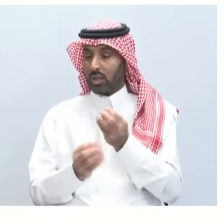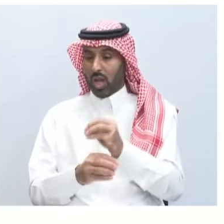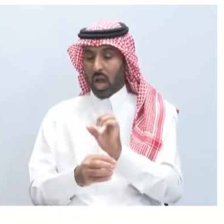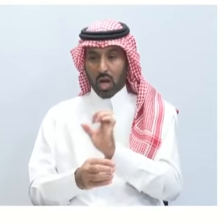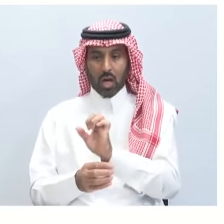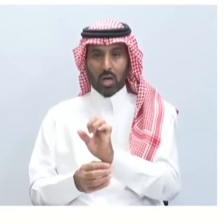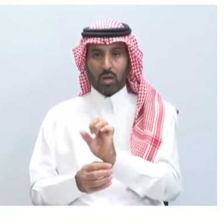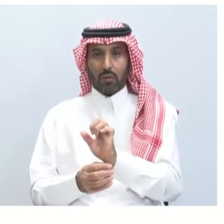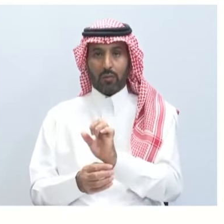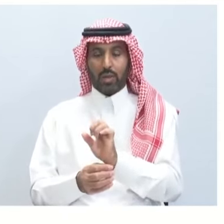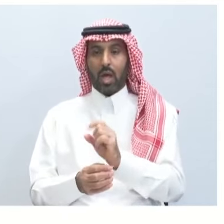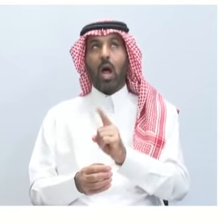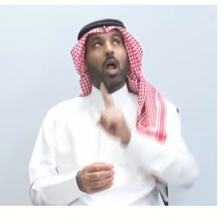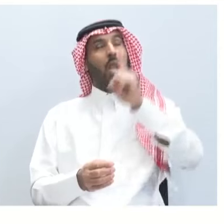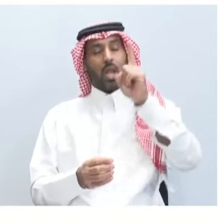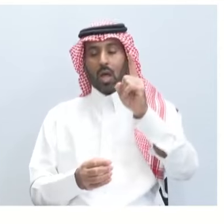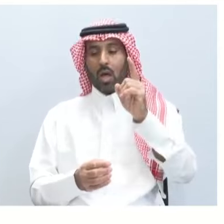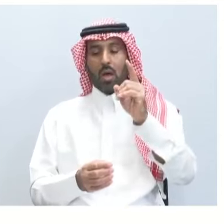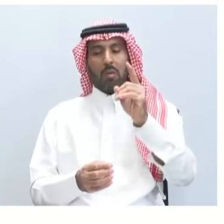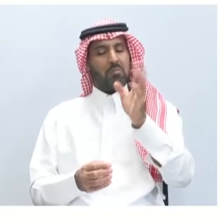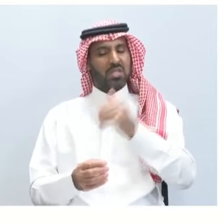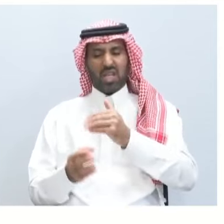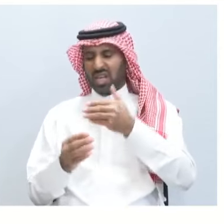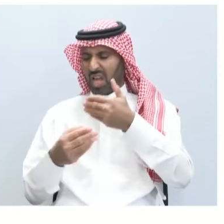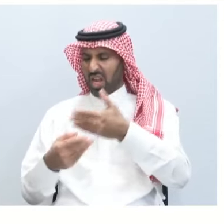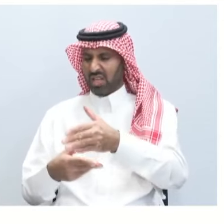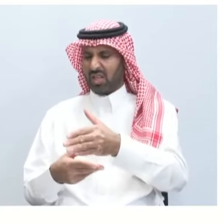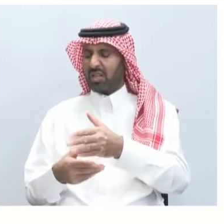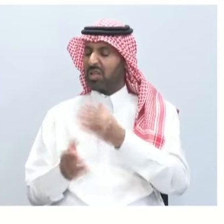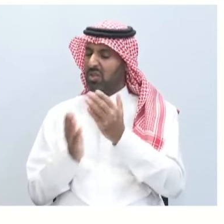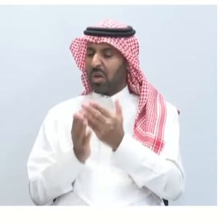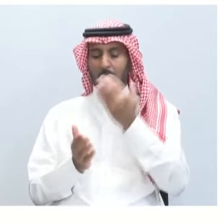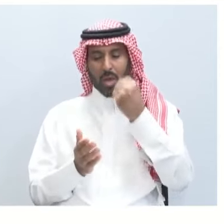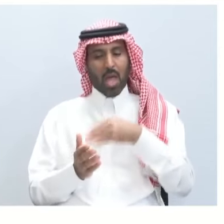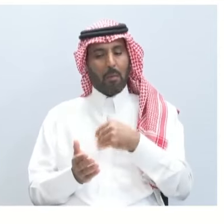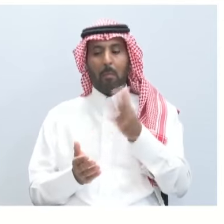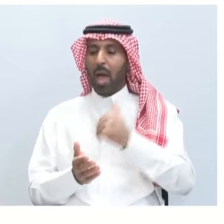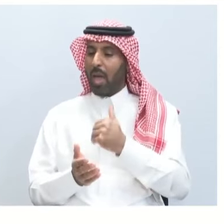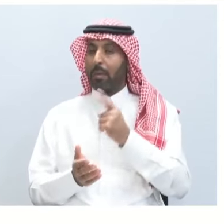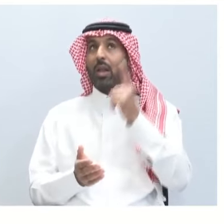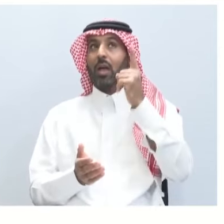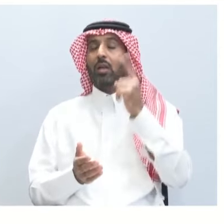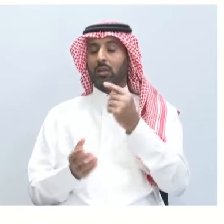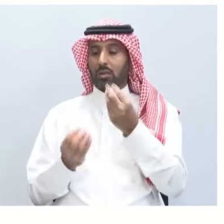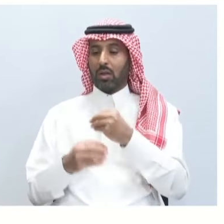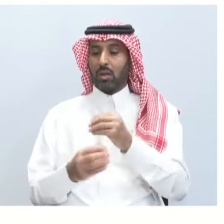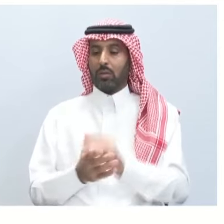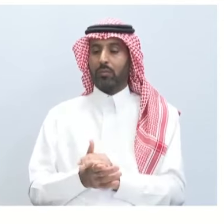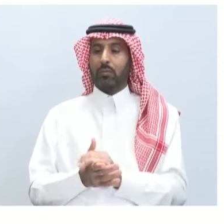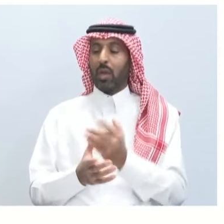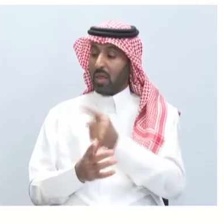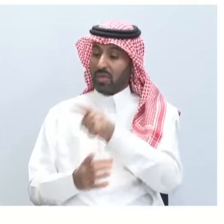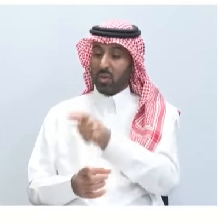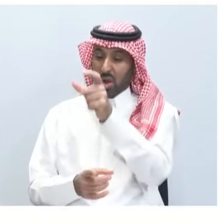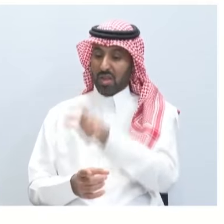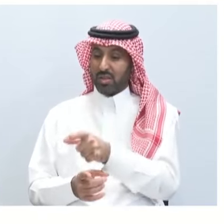عز وجل فان الله غني اي انه مستغن عن هذا الشكر حميد محمود على كل حال سواء هذا العبد شكر